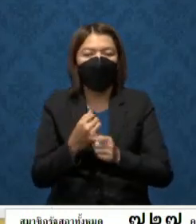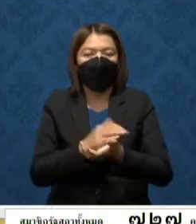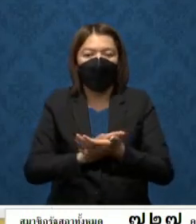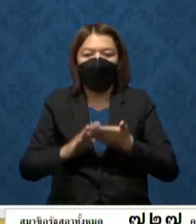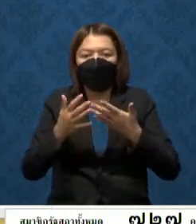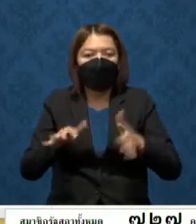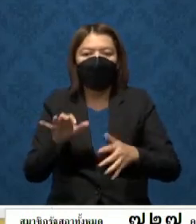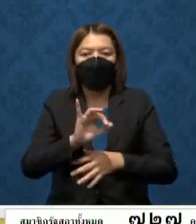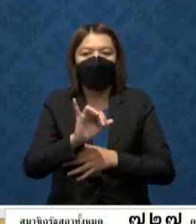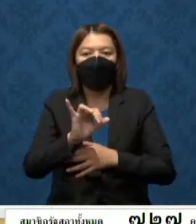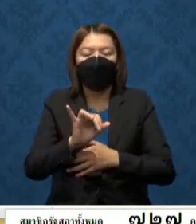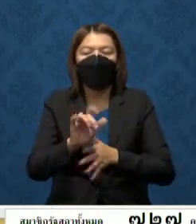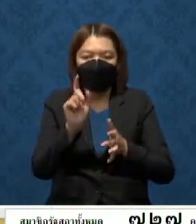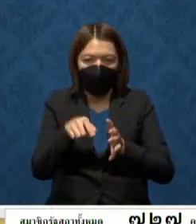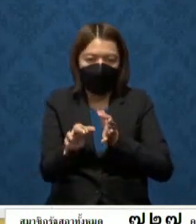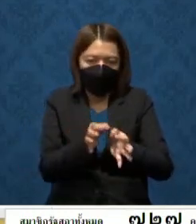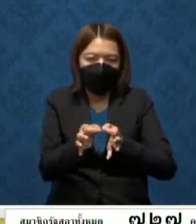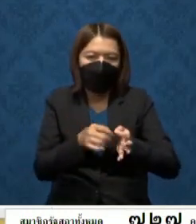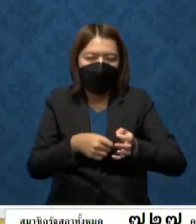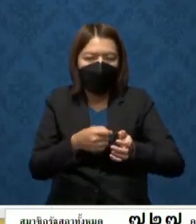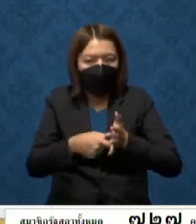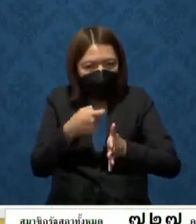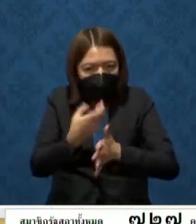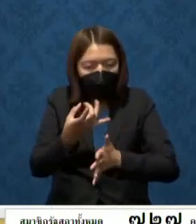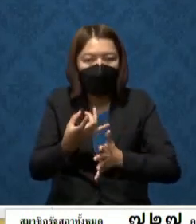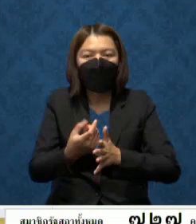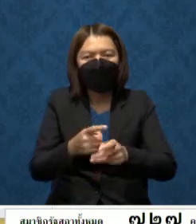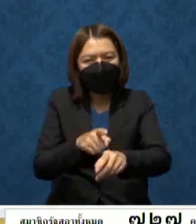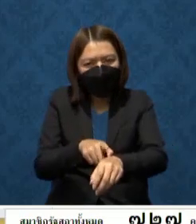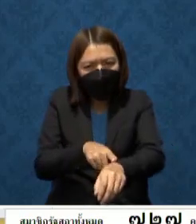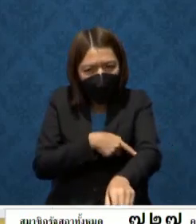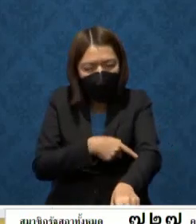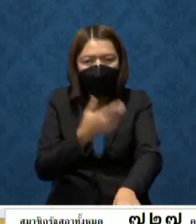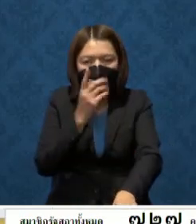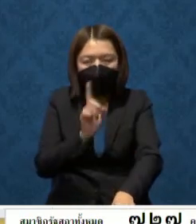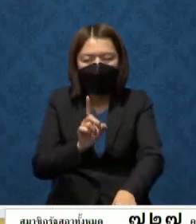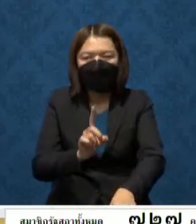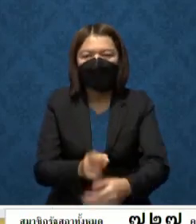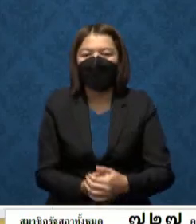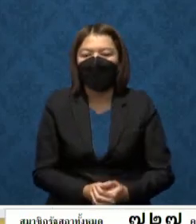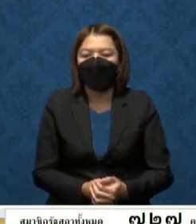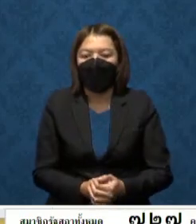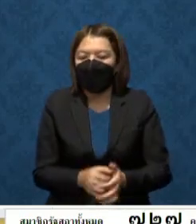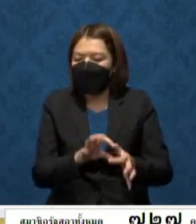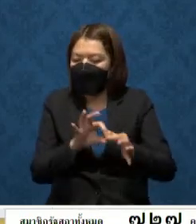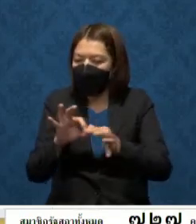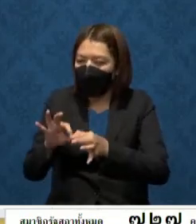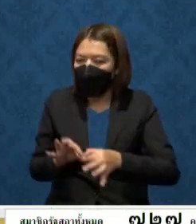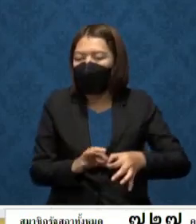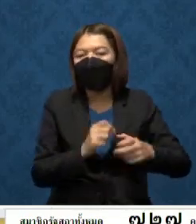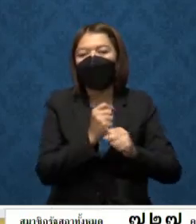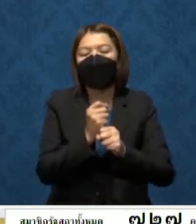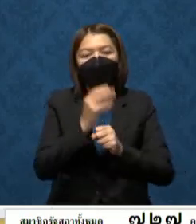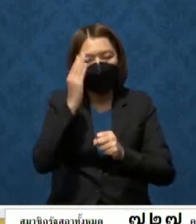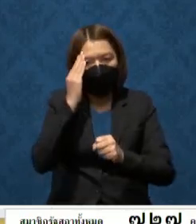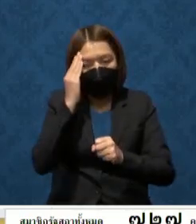ได้ต้องชจแงเหตุล่าช้าการชจแงเหุล่ช้านั้นให้ชิจแงเฉพาะผู้มีส่วเกี่ยวข้องให้รับทราบถ